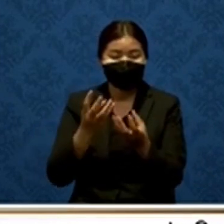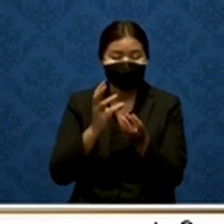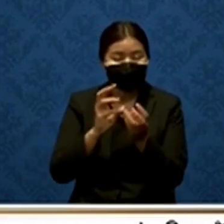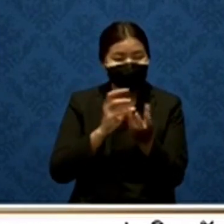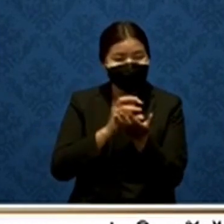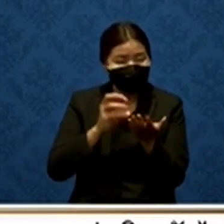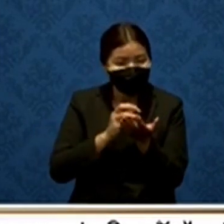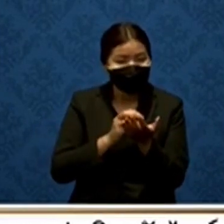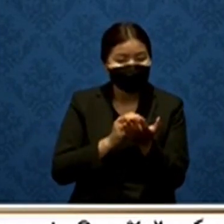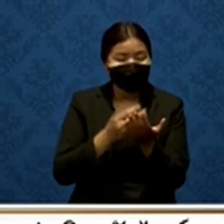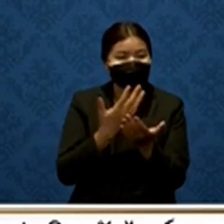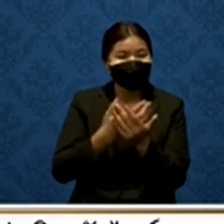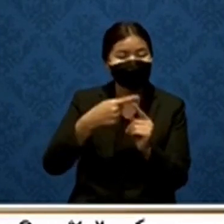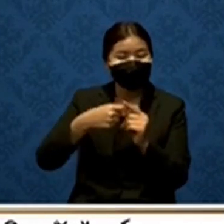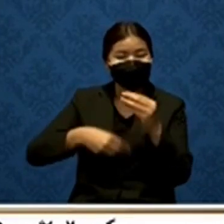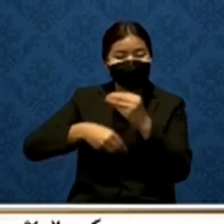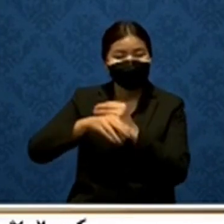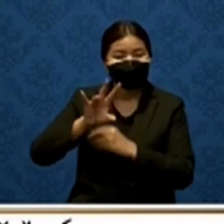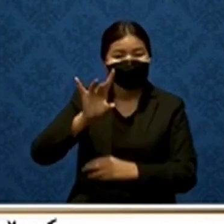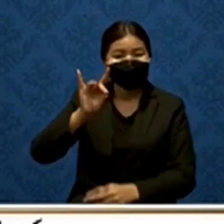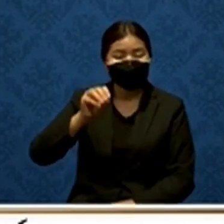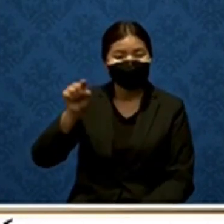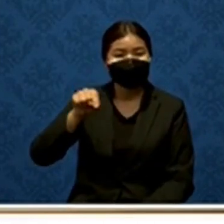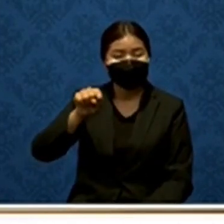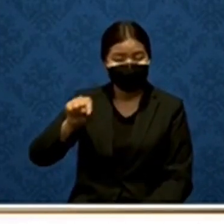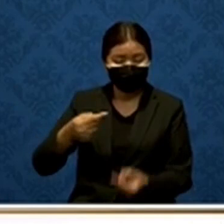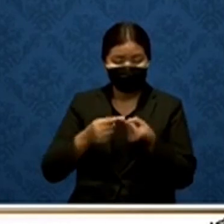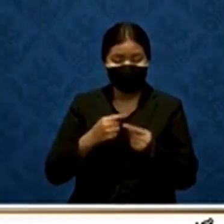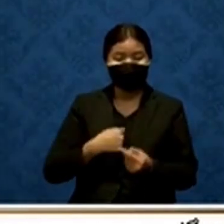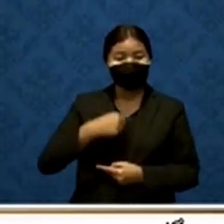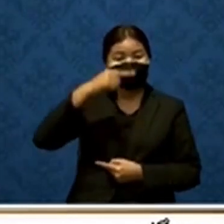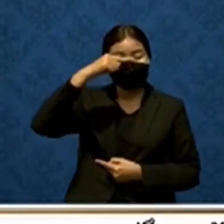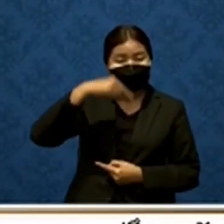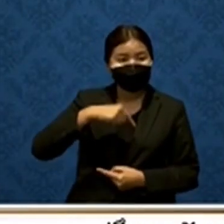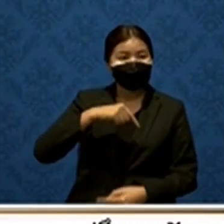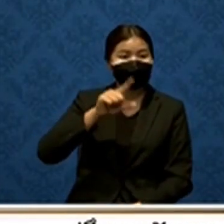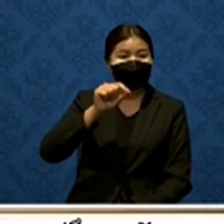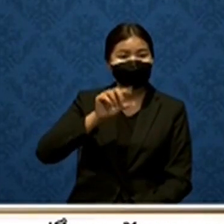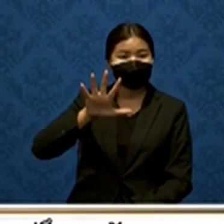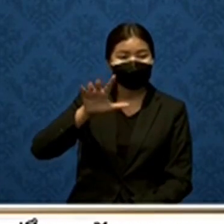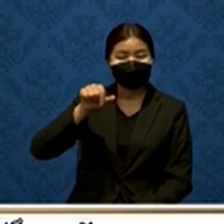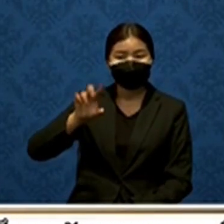80% แต่ประเทศไยเพิ่มขึ้น 25.7%